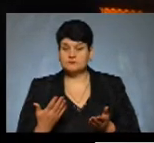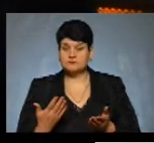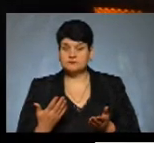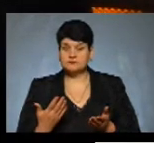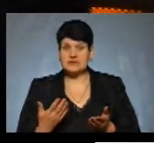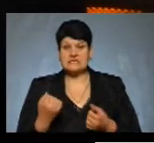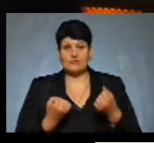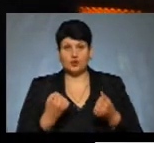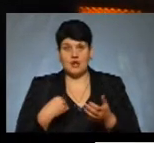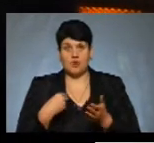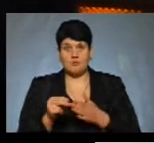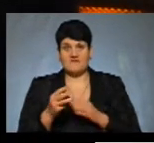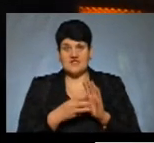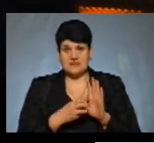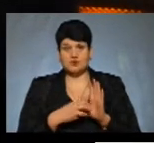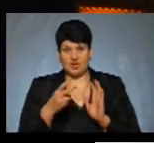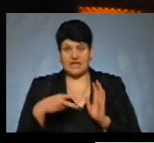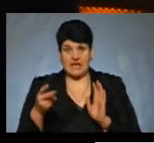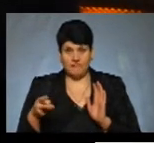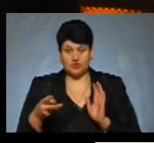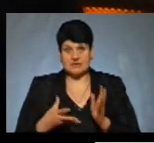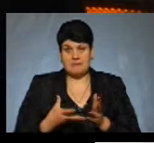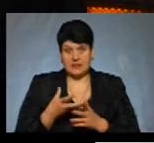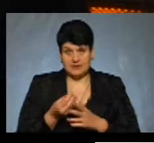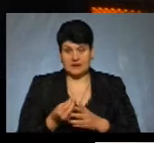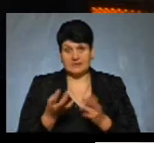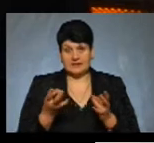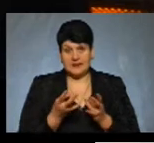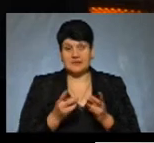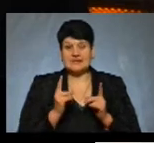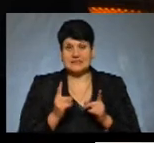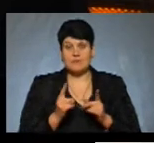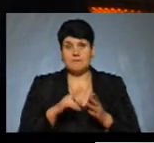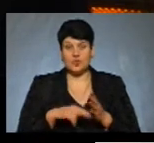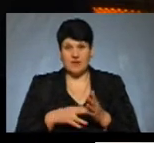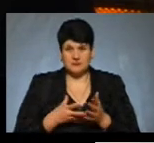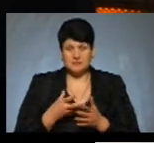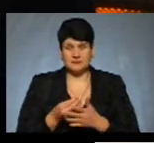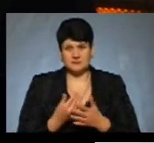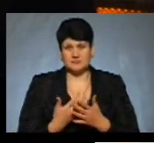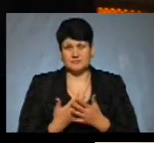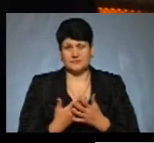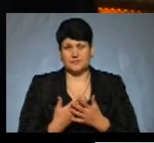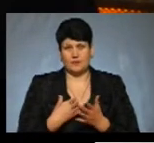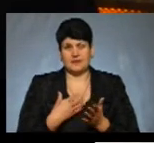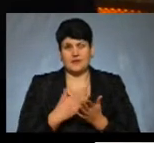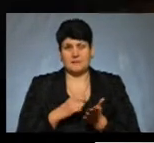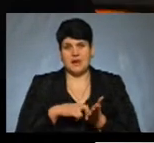За авто, яке я купив за 800 євро, за розмитнення потрібно віддати. Тільки за саме розмитнення в мене от є переписка з